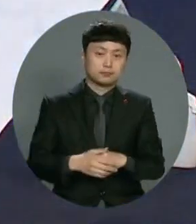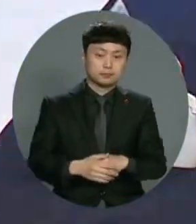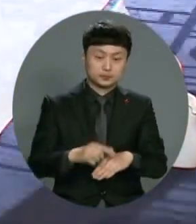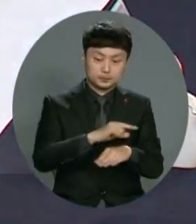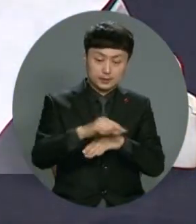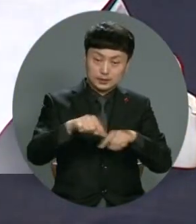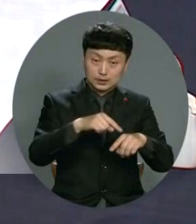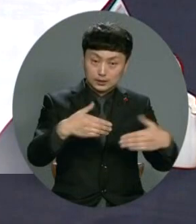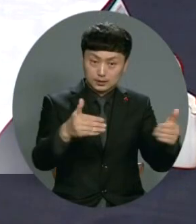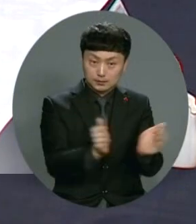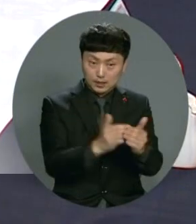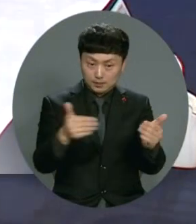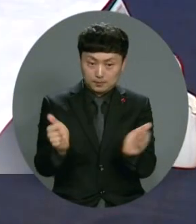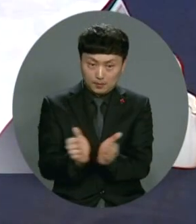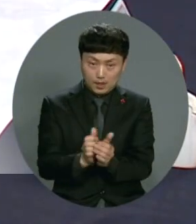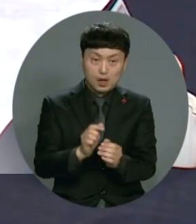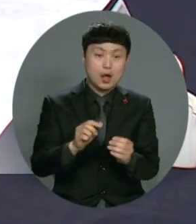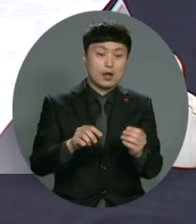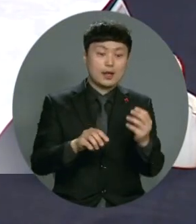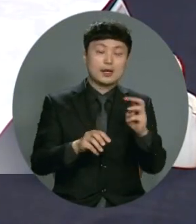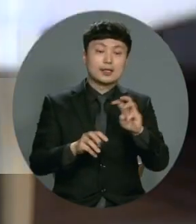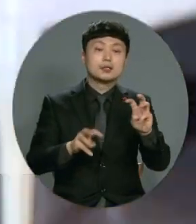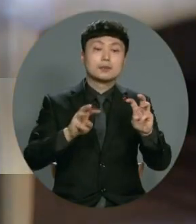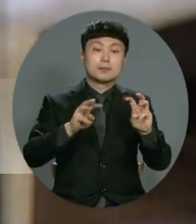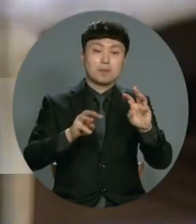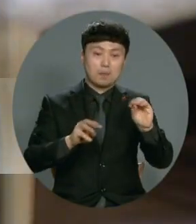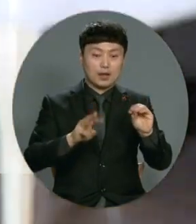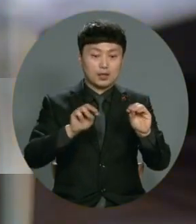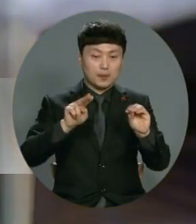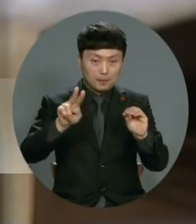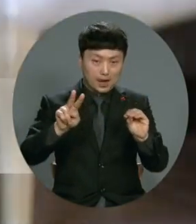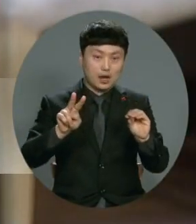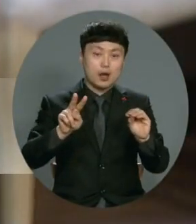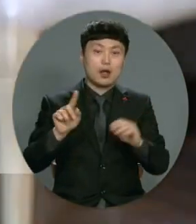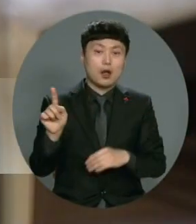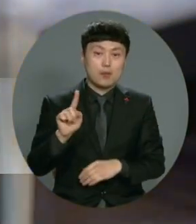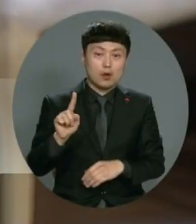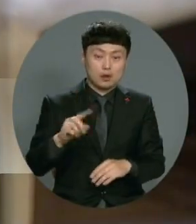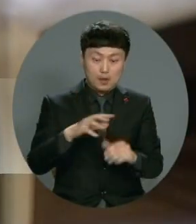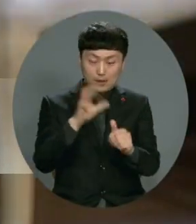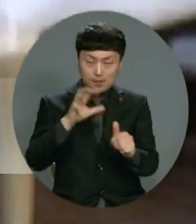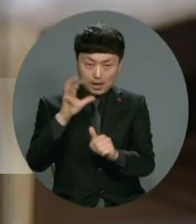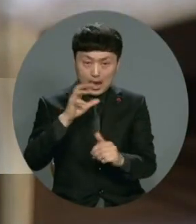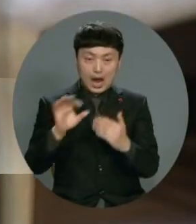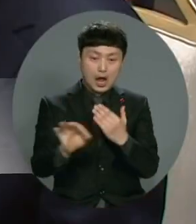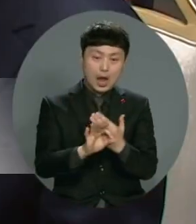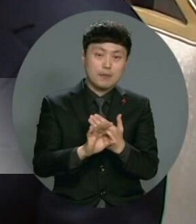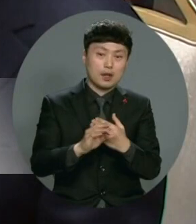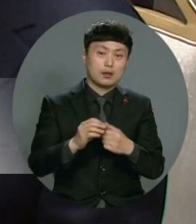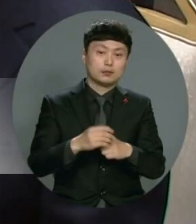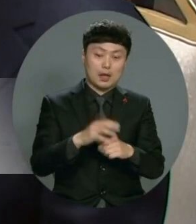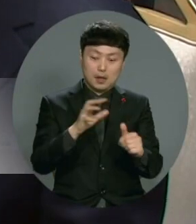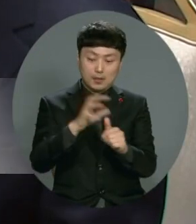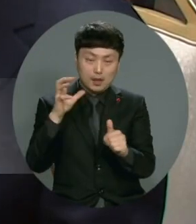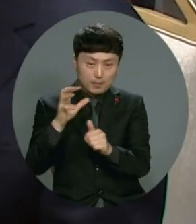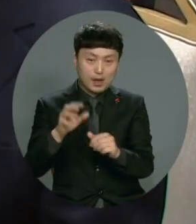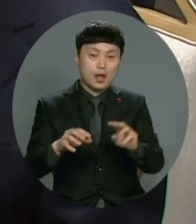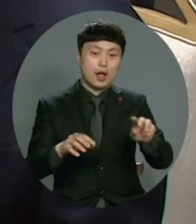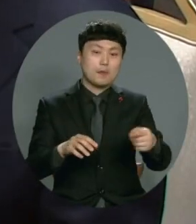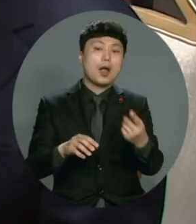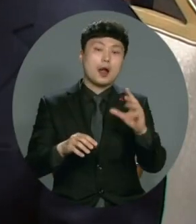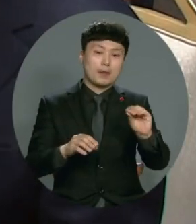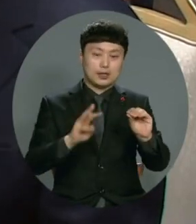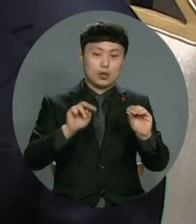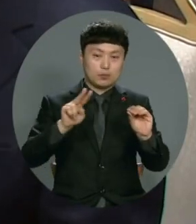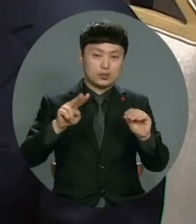지방자치단체가 개발제한구역을 30만 제곱미터까지 해제할 수 있었지만 규제가 풀리면 해제 규모가 100만 제곱미터까지